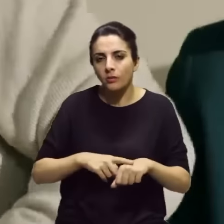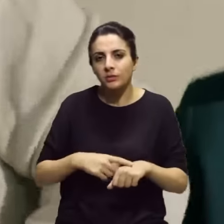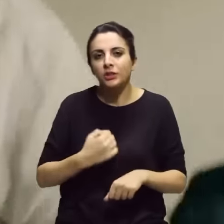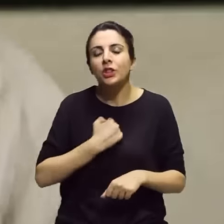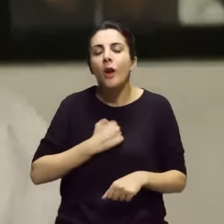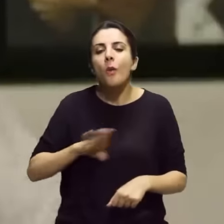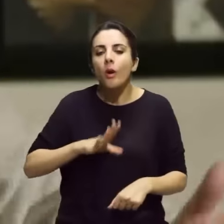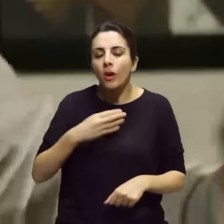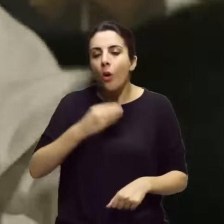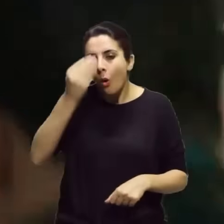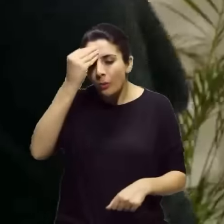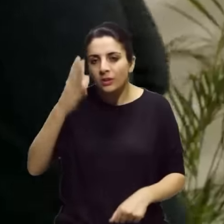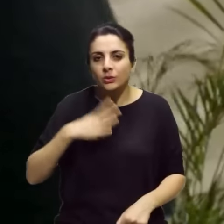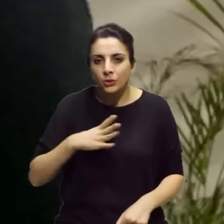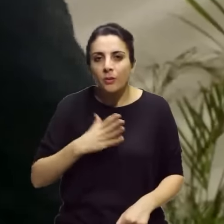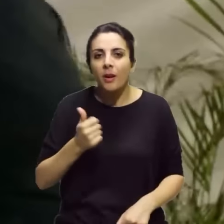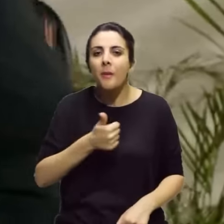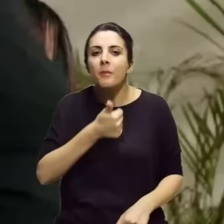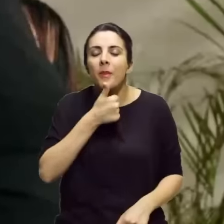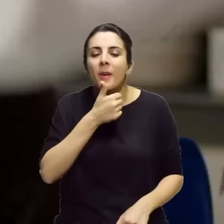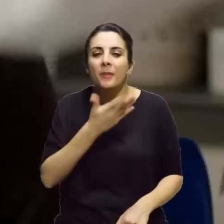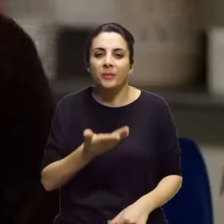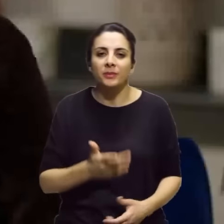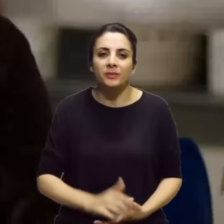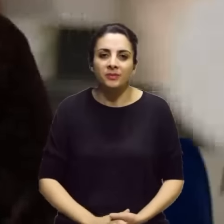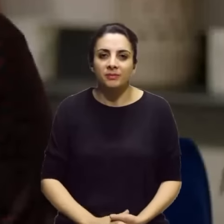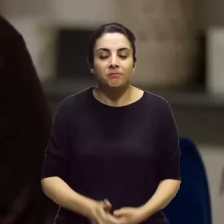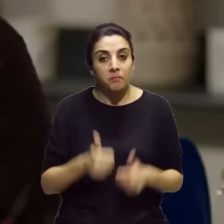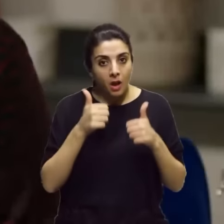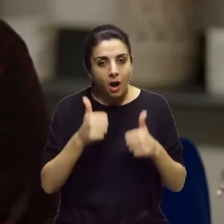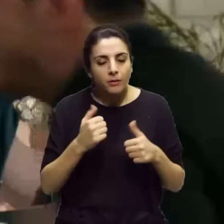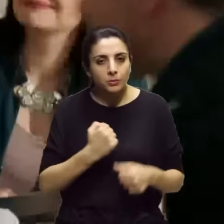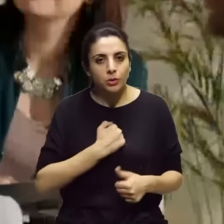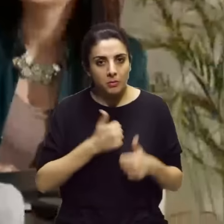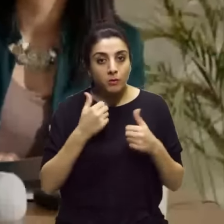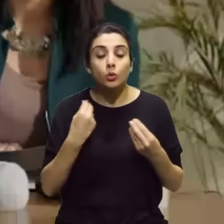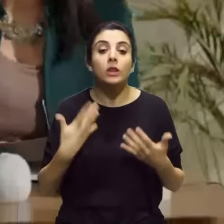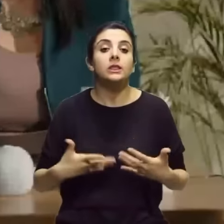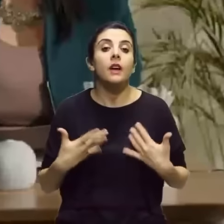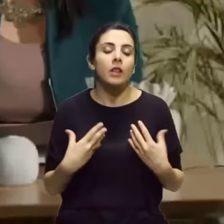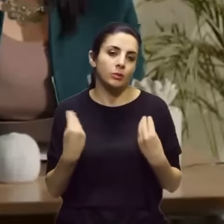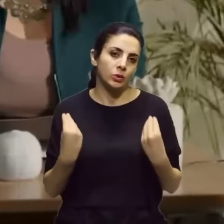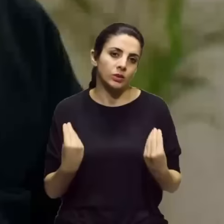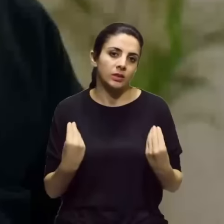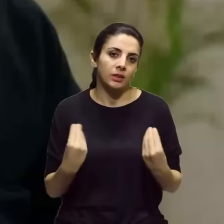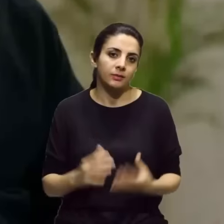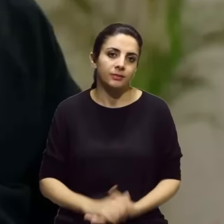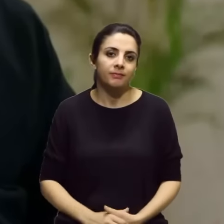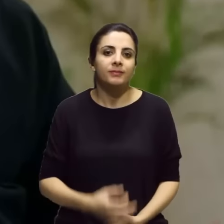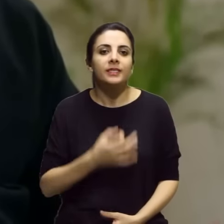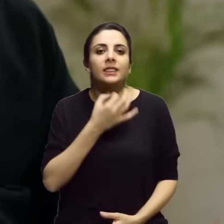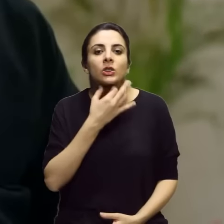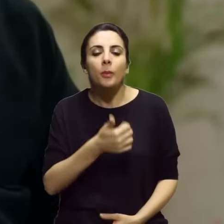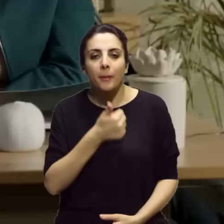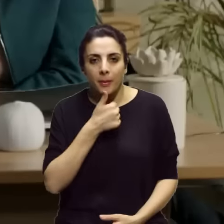Aslan oğlum, gel seni bir alnından öpeyim, gel. Babacığım, gel. Masanın karşısından uzanıp başından çok öptü. Çok sevindim çocuklar ya.